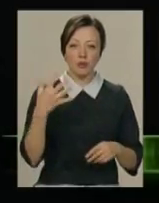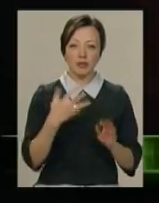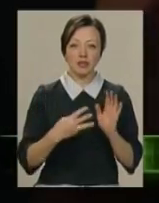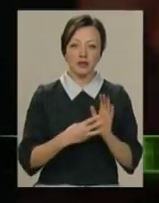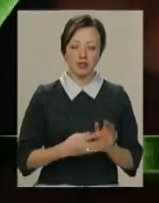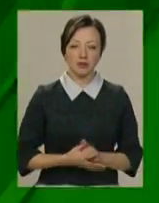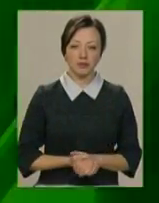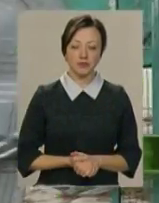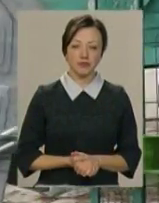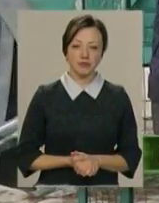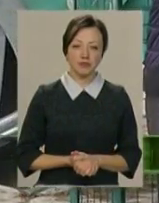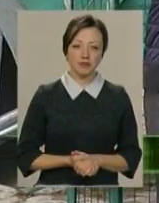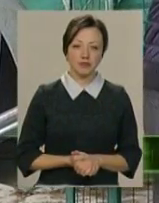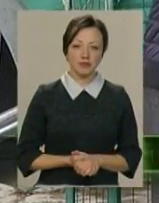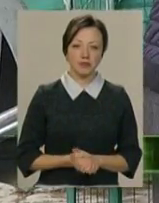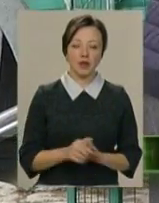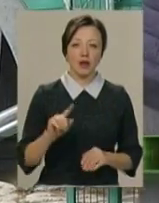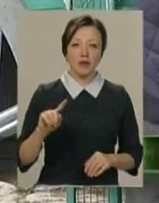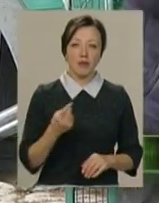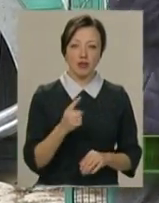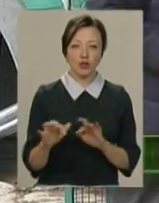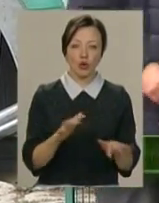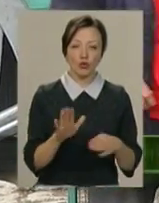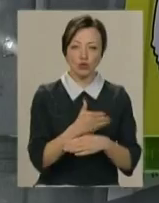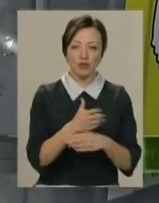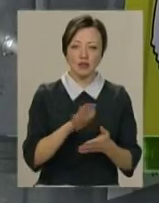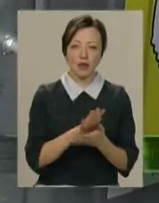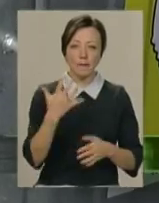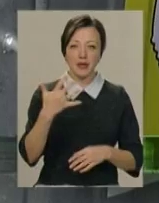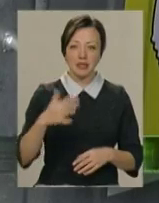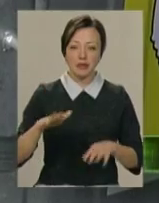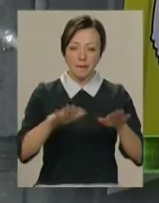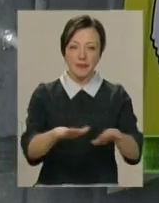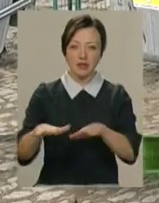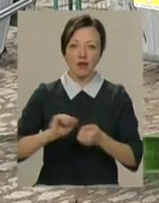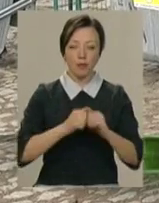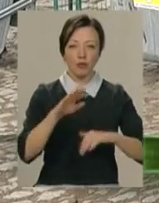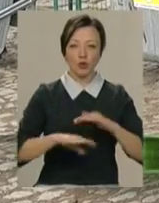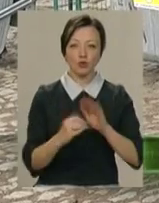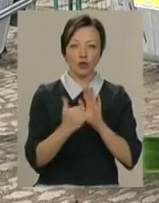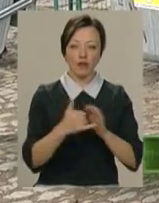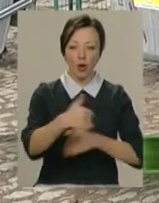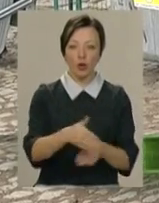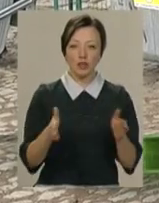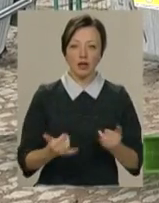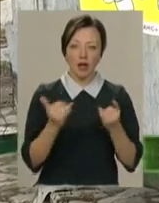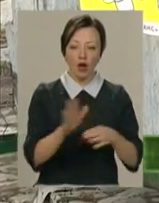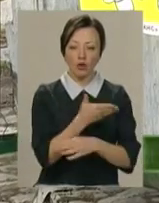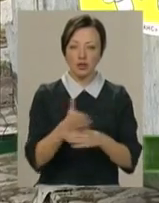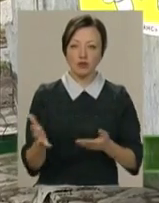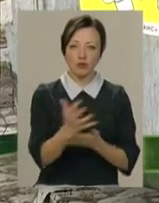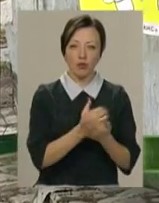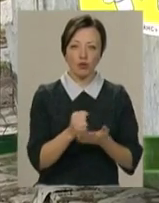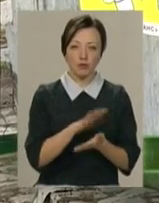58. Перший крок до сортування сміття. На 50 майданчиках у Кам'янці-Подільському встановили контейнери для роздільного